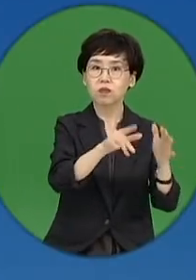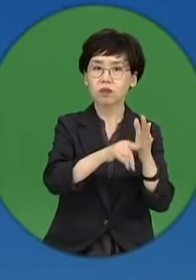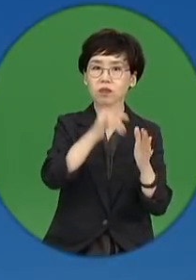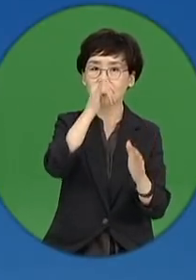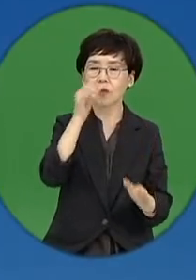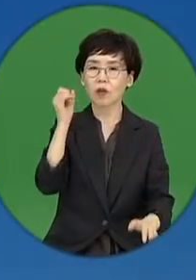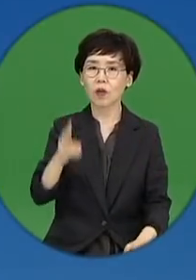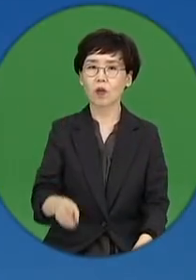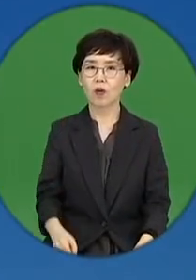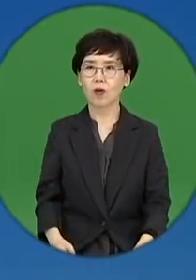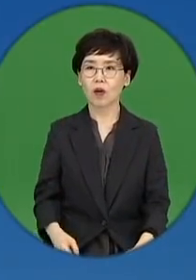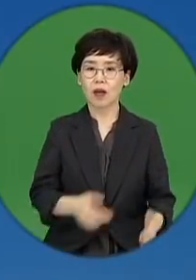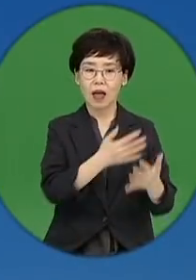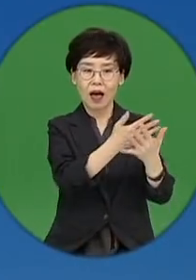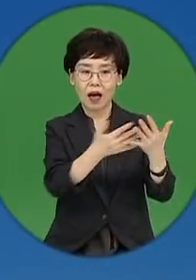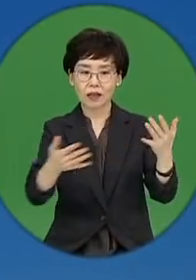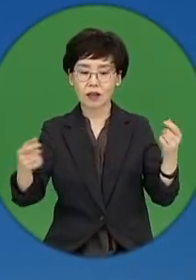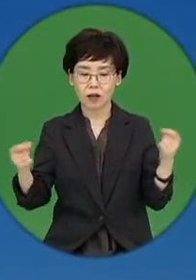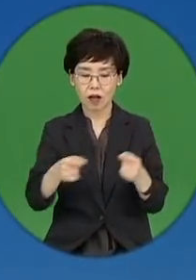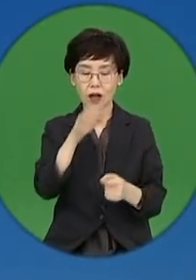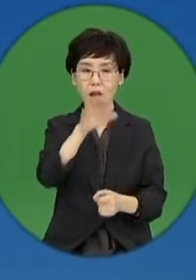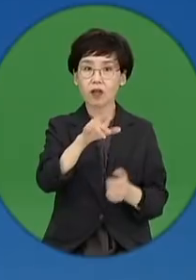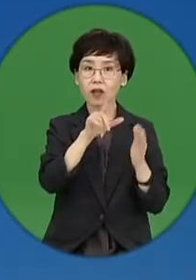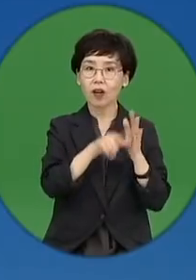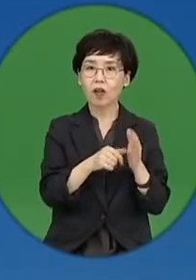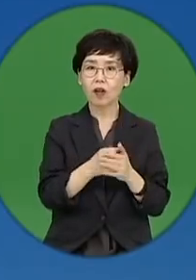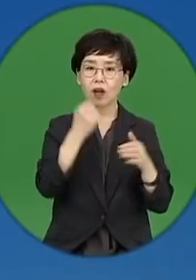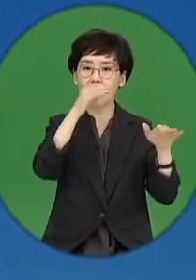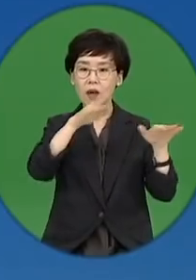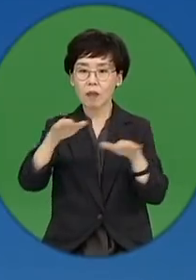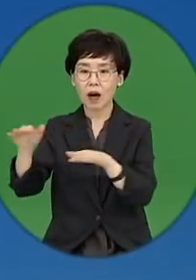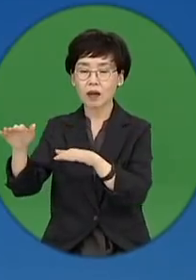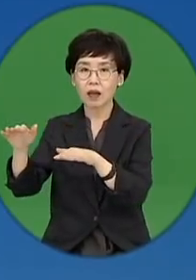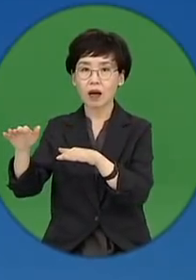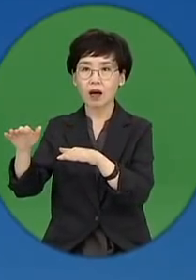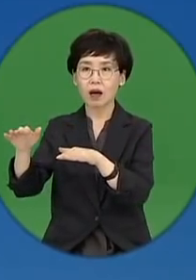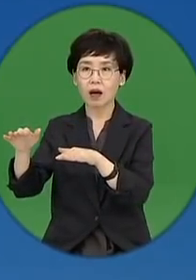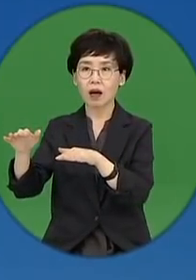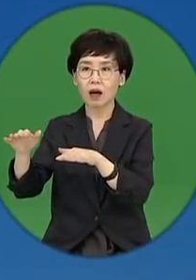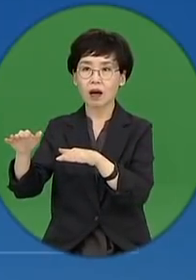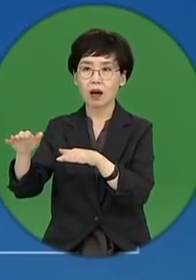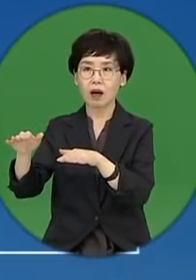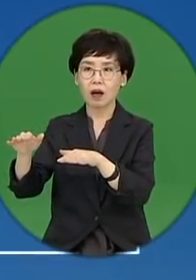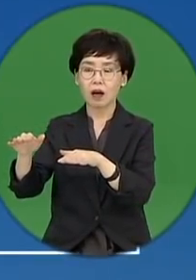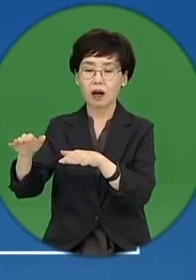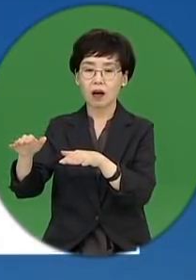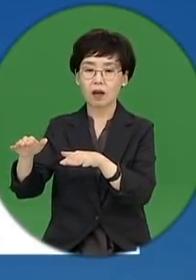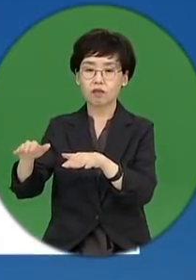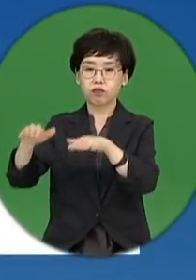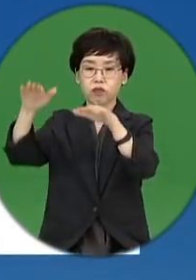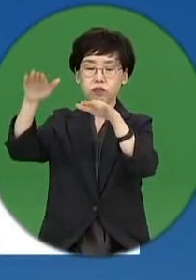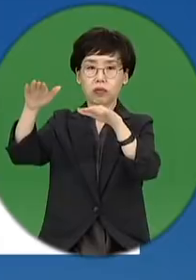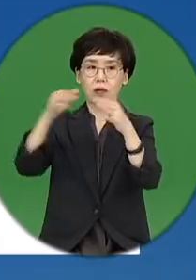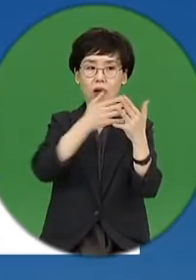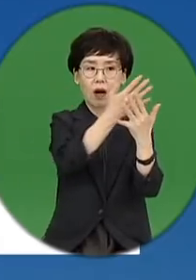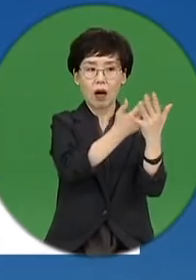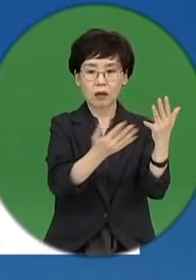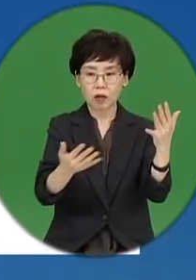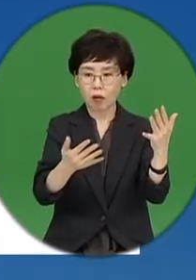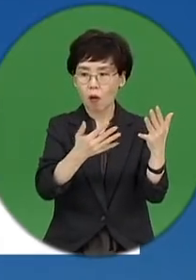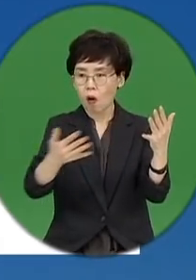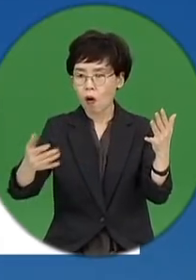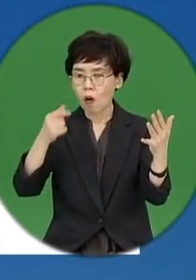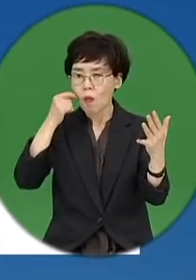또는 이제 하천을 끼고 있는 경우에는 바닷물이 해수면이 올라가 버리면 하천물이 내려가지를 못합니다. 그렇죠. 그래서 하천이